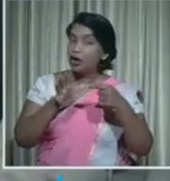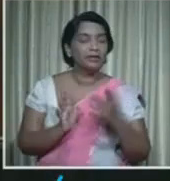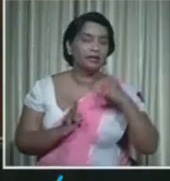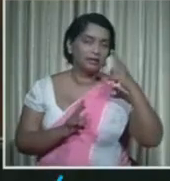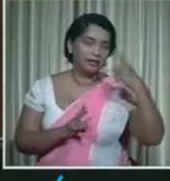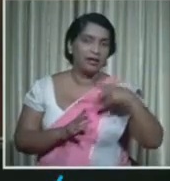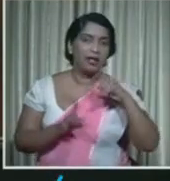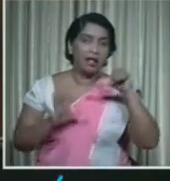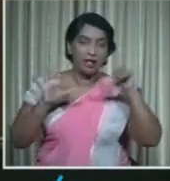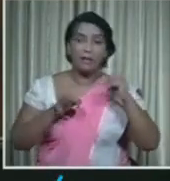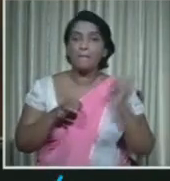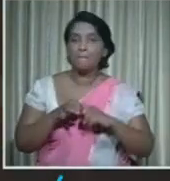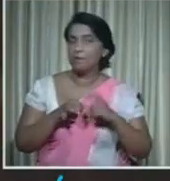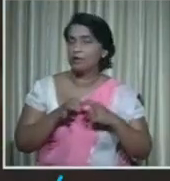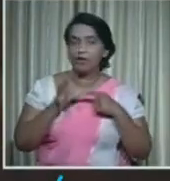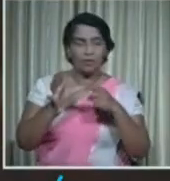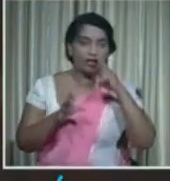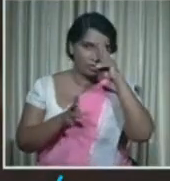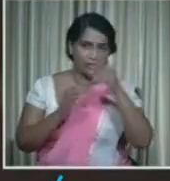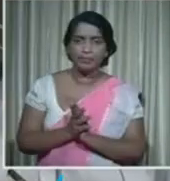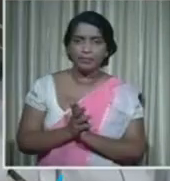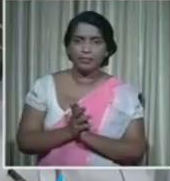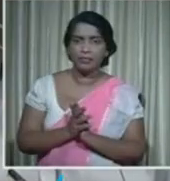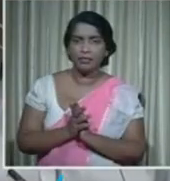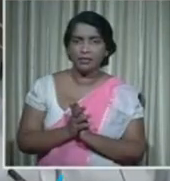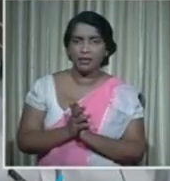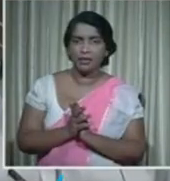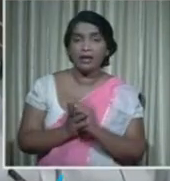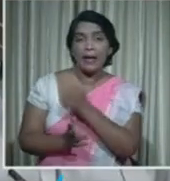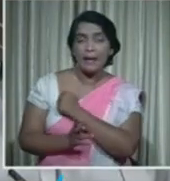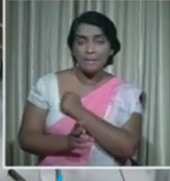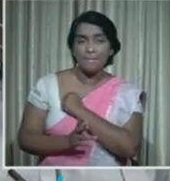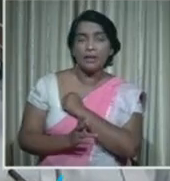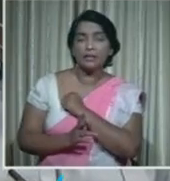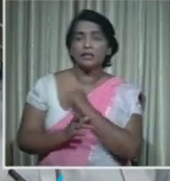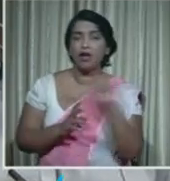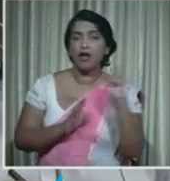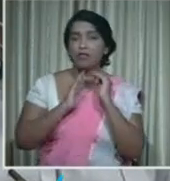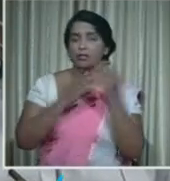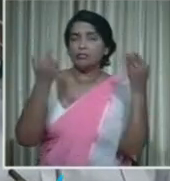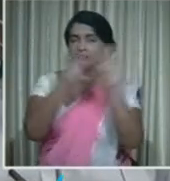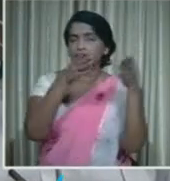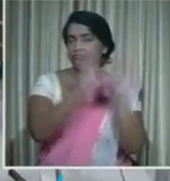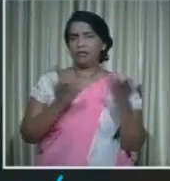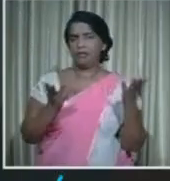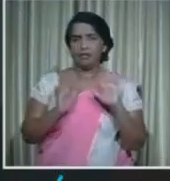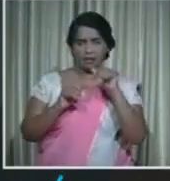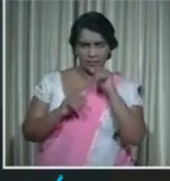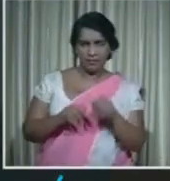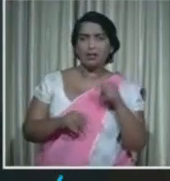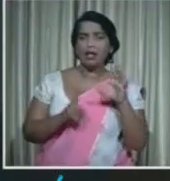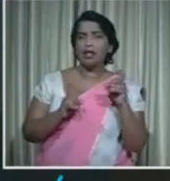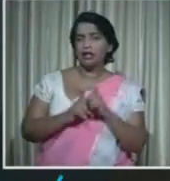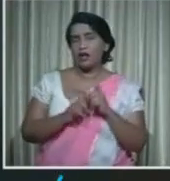ප්‍රාර්ථනා කරනවා. 7 වෙනි ප්‍රශ්නෙට හම්බෙන්නෙත් නැහැ සති දෙක කාලයක් ඉල්ලා සිටිනවා. දානා ප්‍රතිකාරයල ගණනාවක් වහගෙන වහගෙන යනවා ඩොලර් දෙය කියලා පඩි ගෙවන්න. තිබෙන